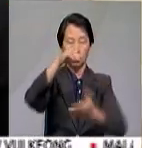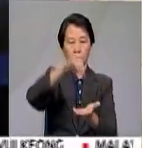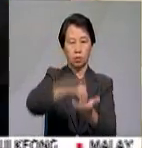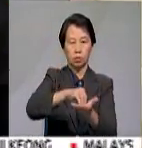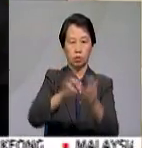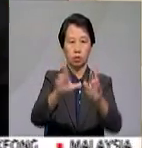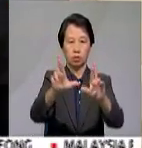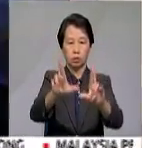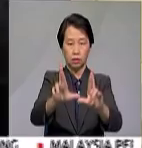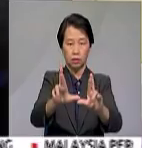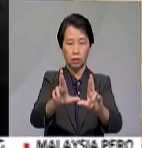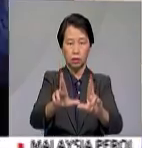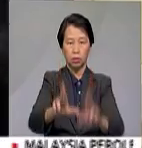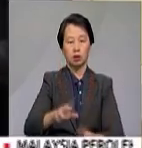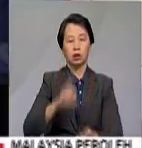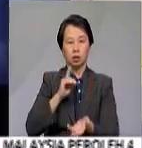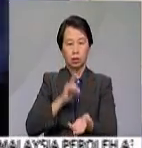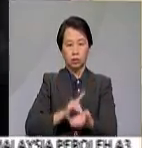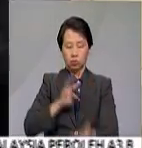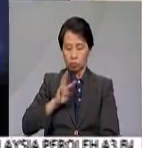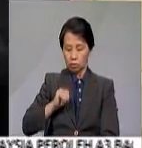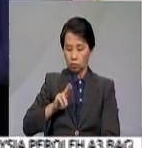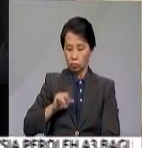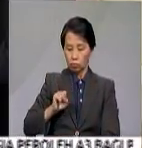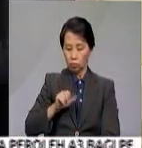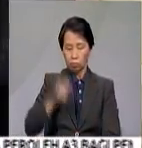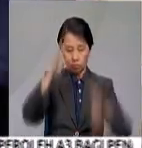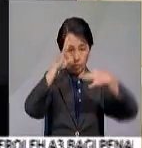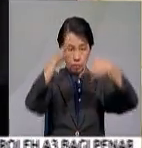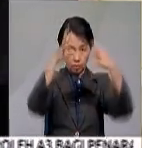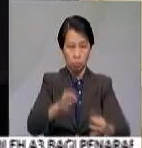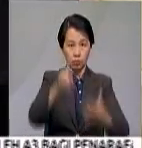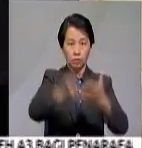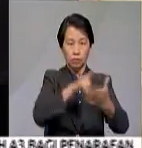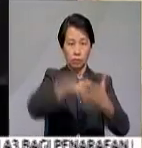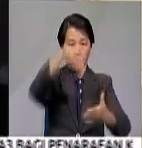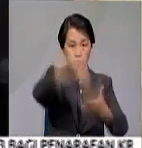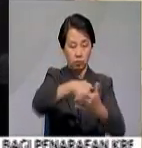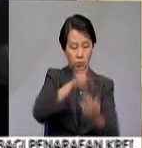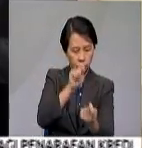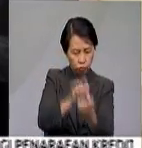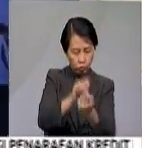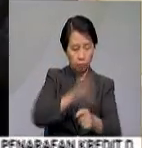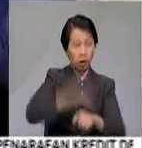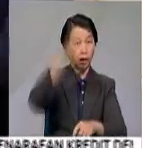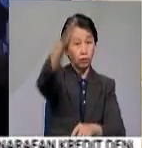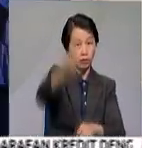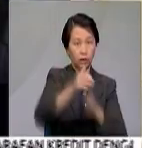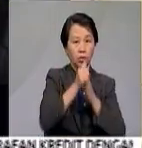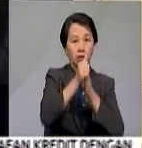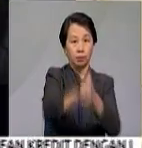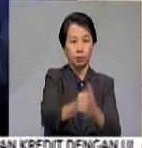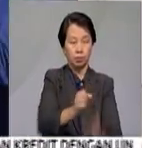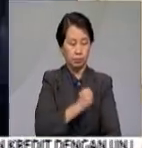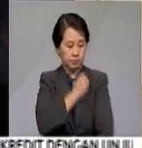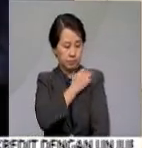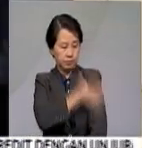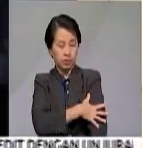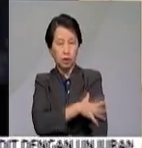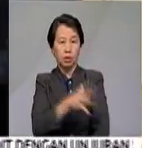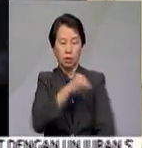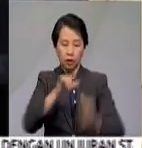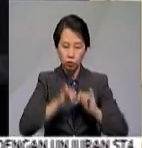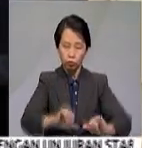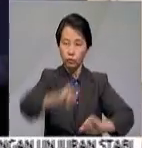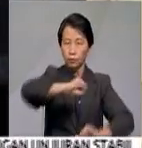Kuala Lumpur. Menurut Dr. Musa, keputusan pilihan raya itu akan menentukan masa depan dan kepimpinan Palestin dalam